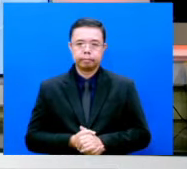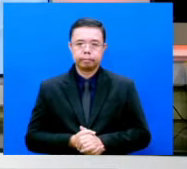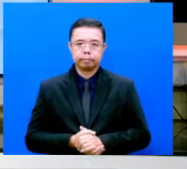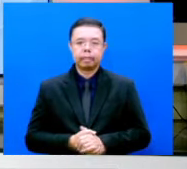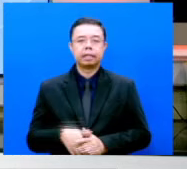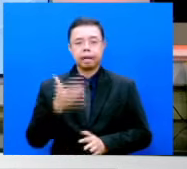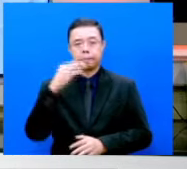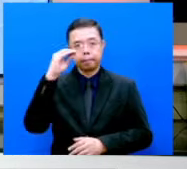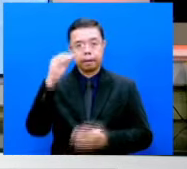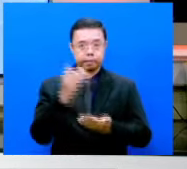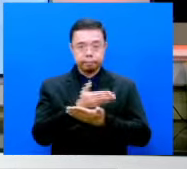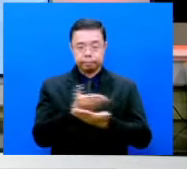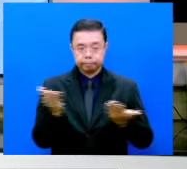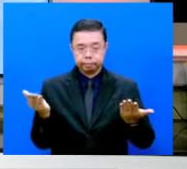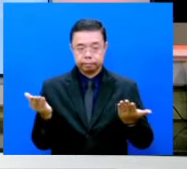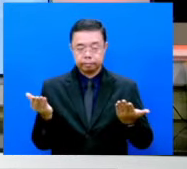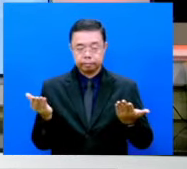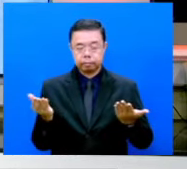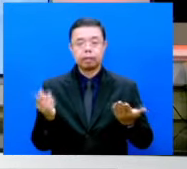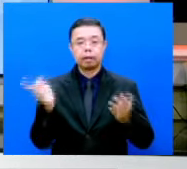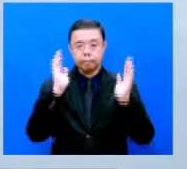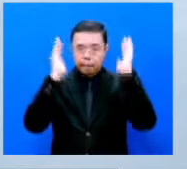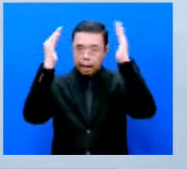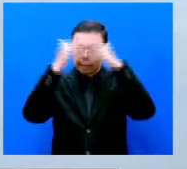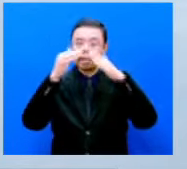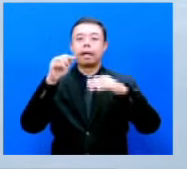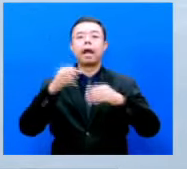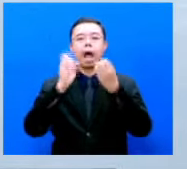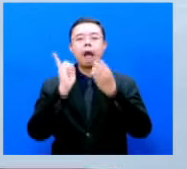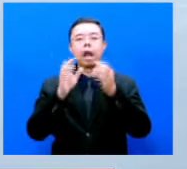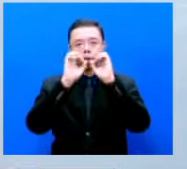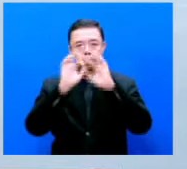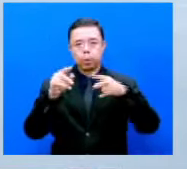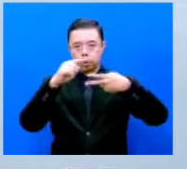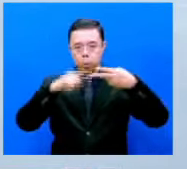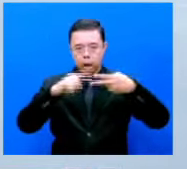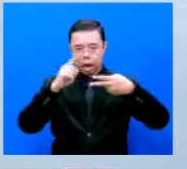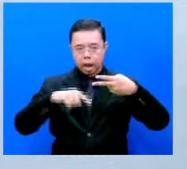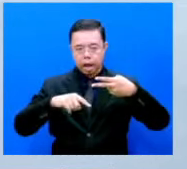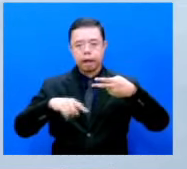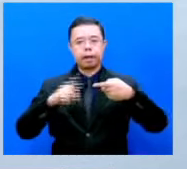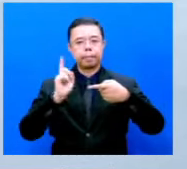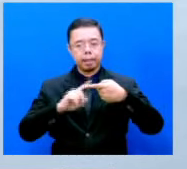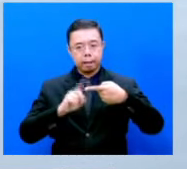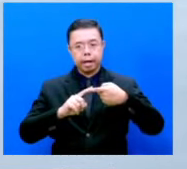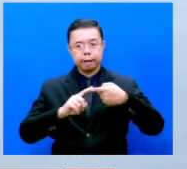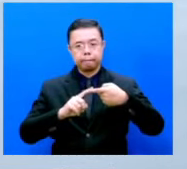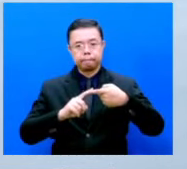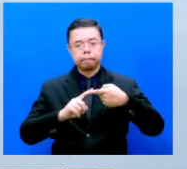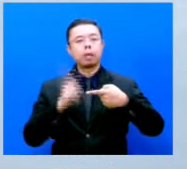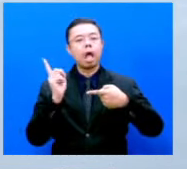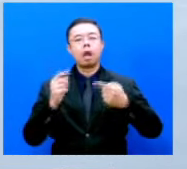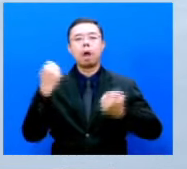Ya, selamat pagi Indi dan juga pemirsa. Dari Biro Makassar ini terdapat dua informasi menarik. Informasi pertama ini